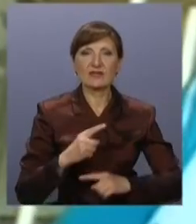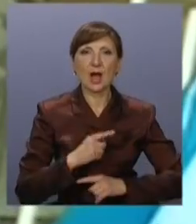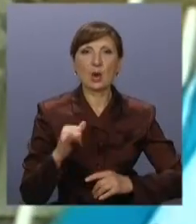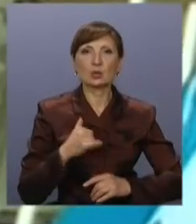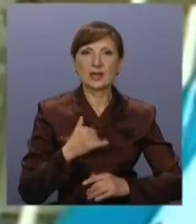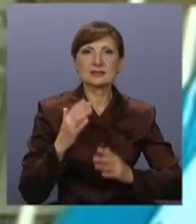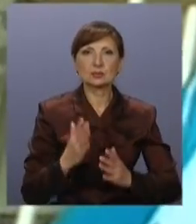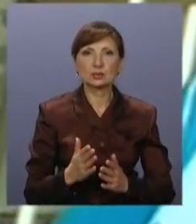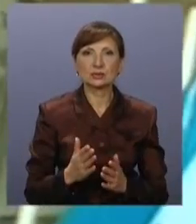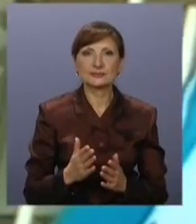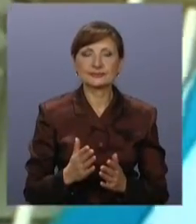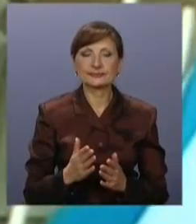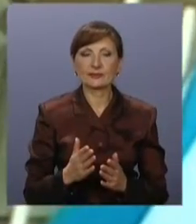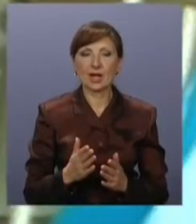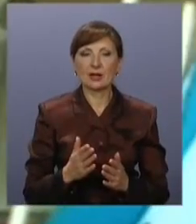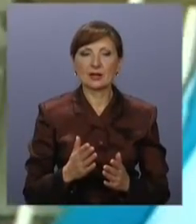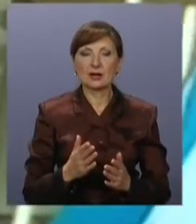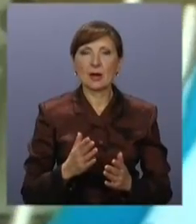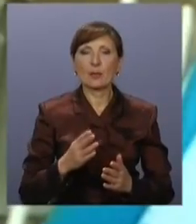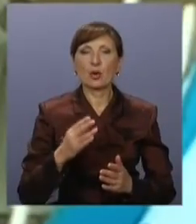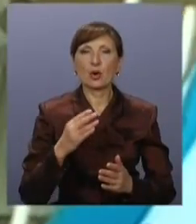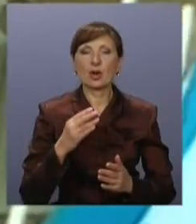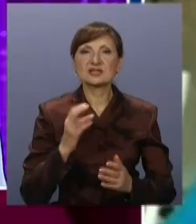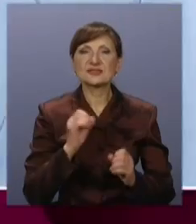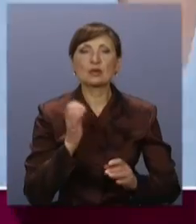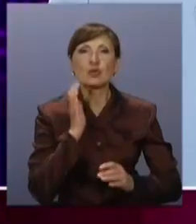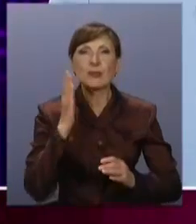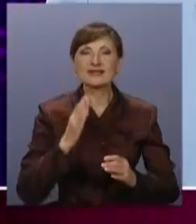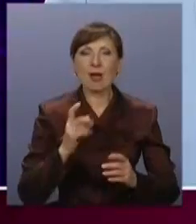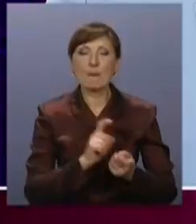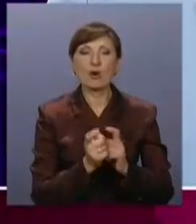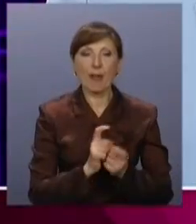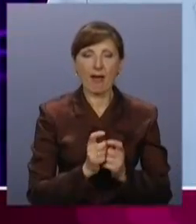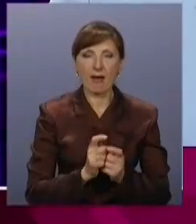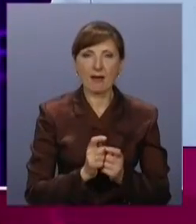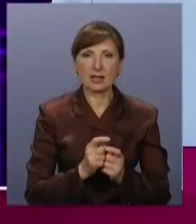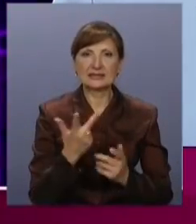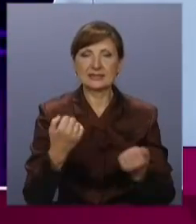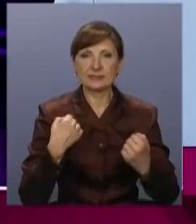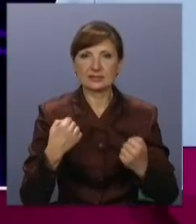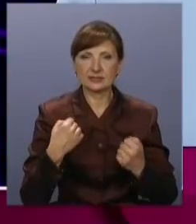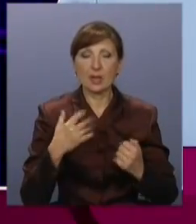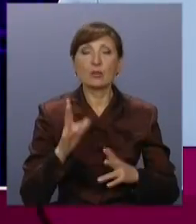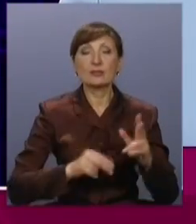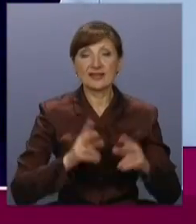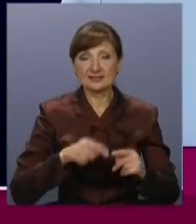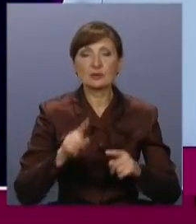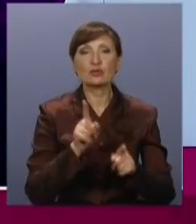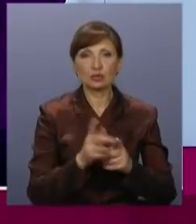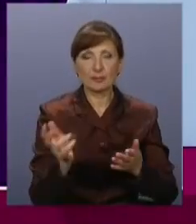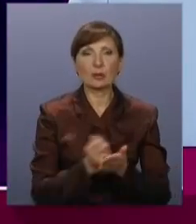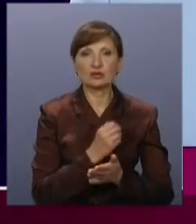нас сегодня по туркменской борьбе двое спортсменов. Будем надеяться, что они